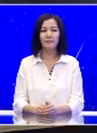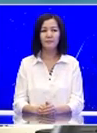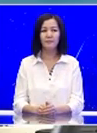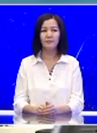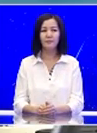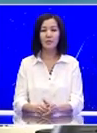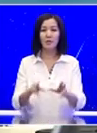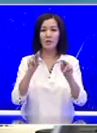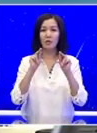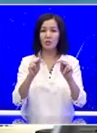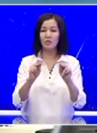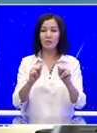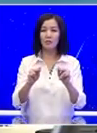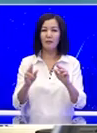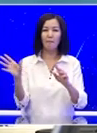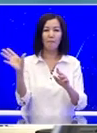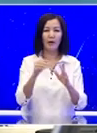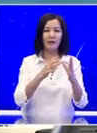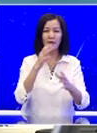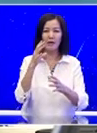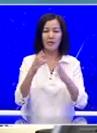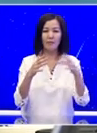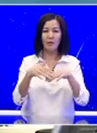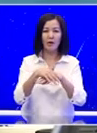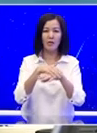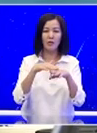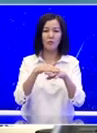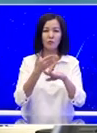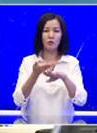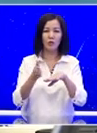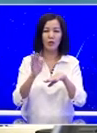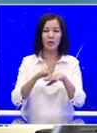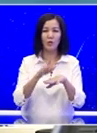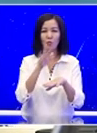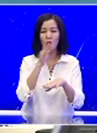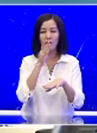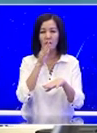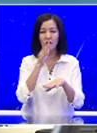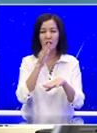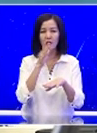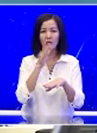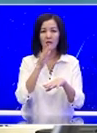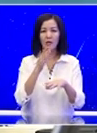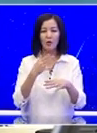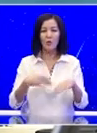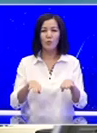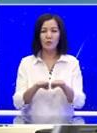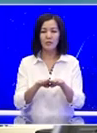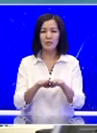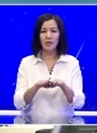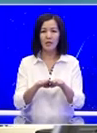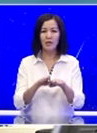Шын мәнінде қазір бүкіл әлем жұртшылығы үшін сын-қатерге толы уақыт. Осындай күрделі